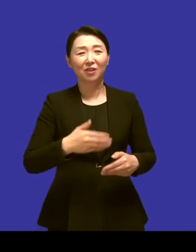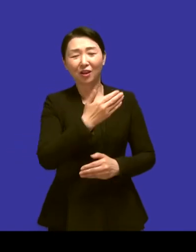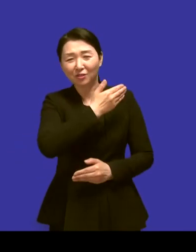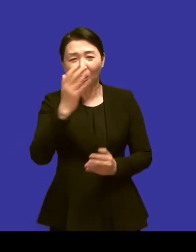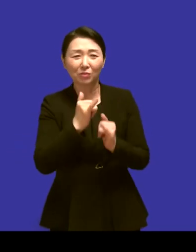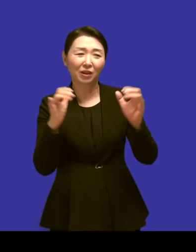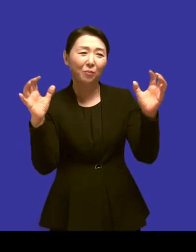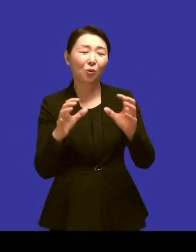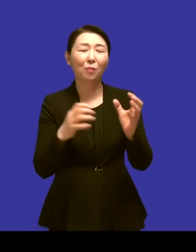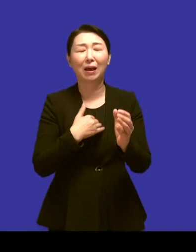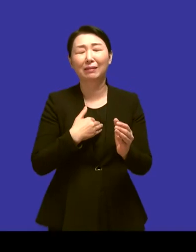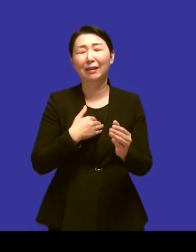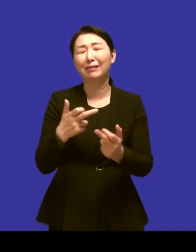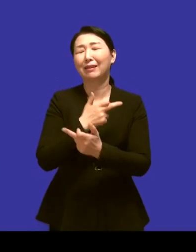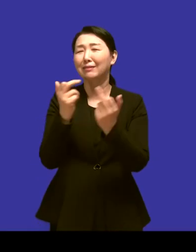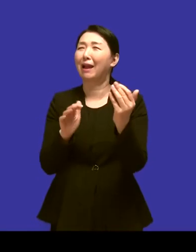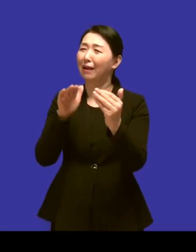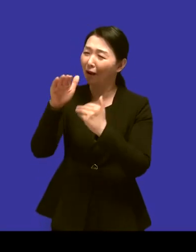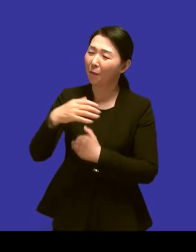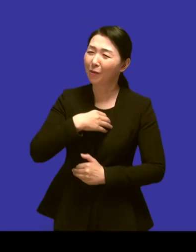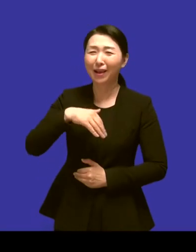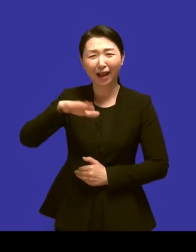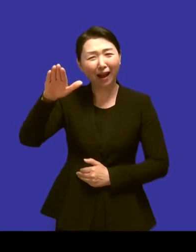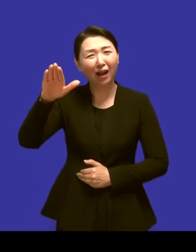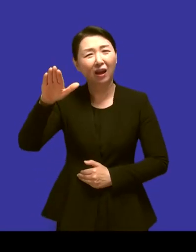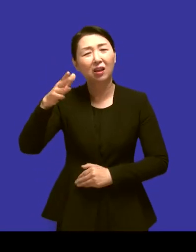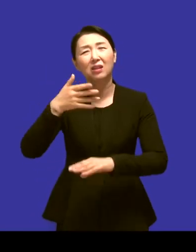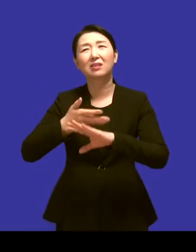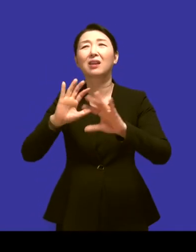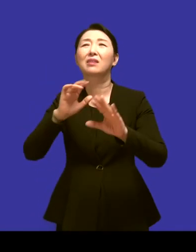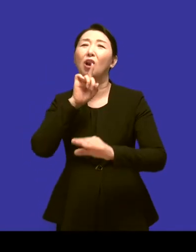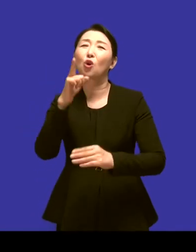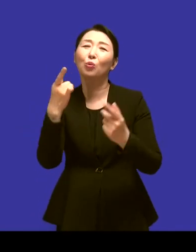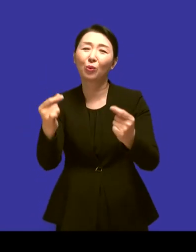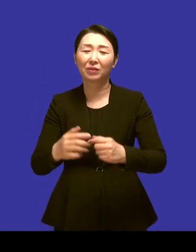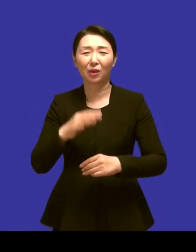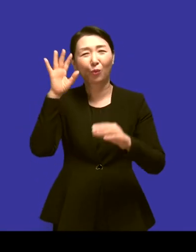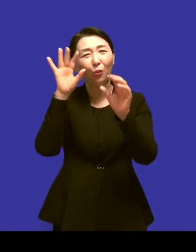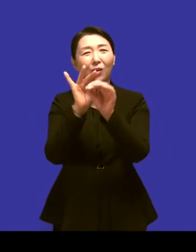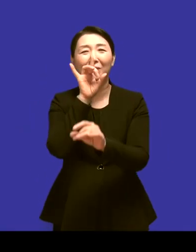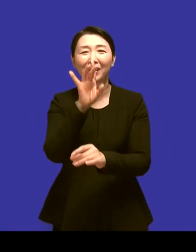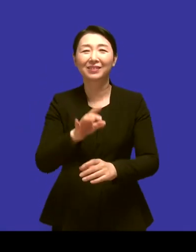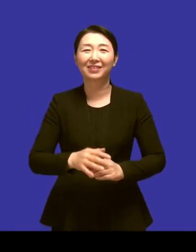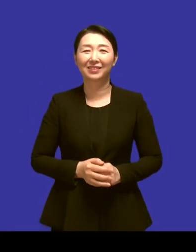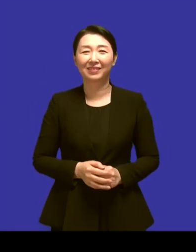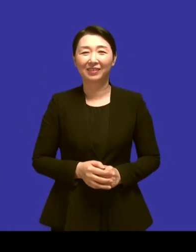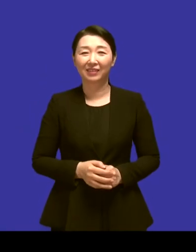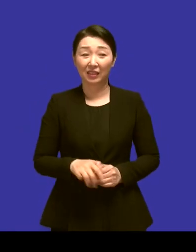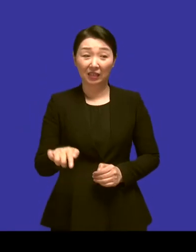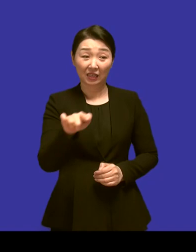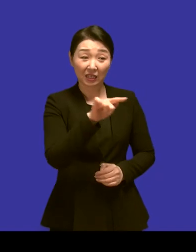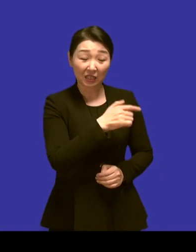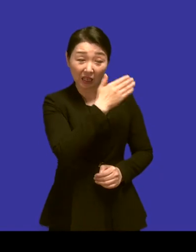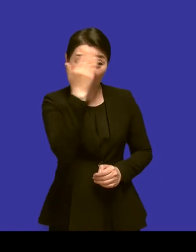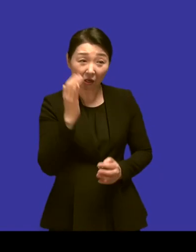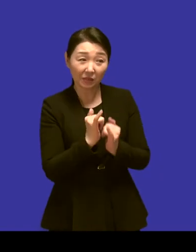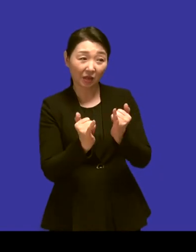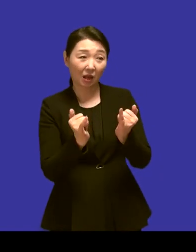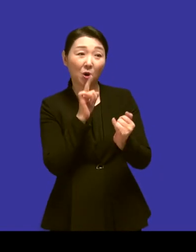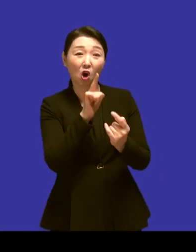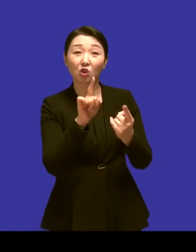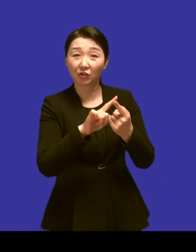넘어 이거는 외국어랑 똑같은 거예요 진짜 외국어인 거예요 그냥 공감이 전혀 안 되죠 근데 그들의 언어로 찬양을